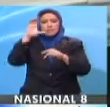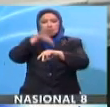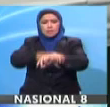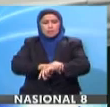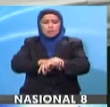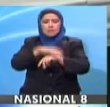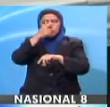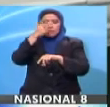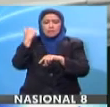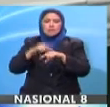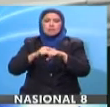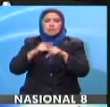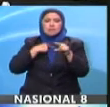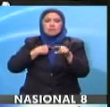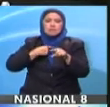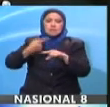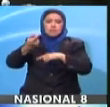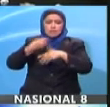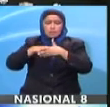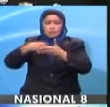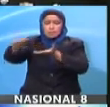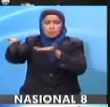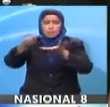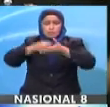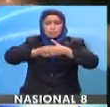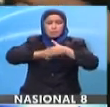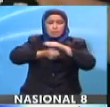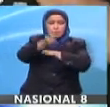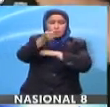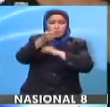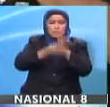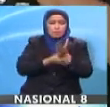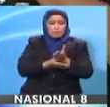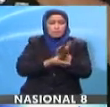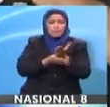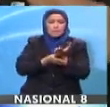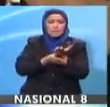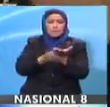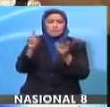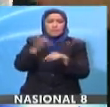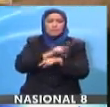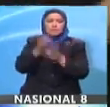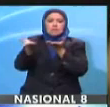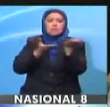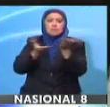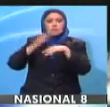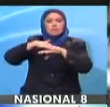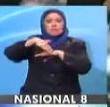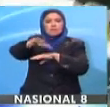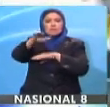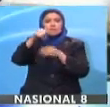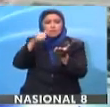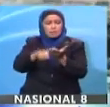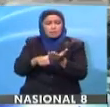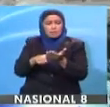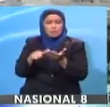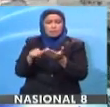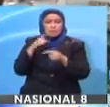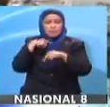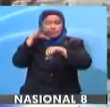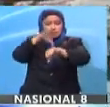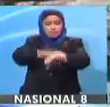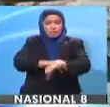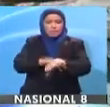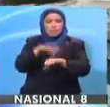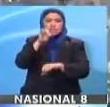perkhidmatan kuria suspek diserbu di sekitar kawasan damai perdana ceras semalam ketika serbuan suspek memiliki